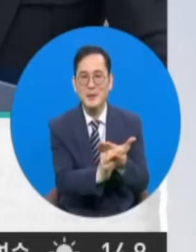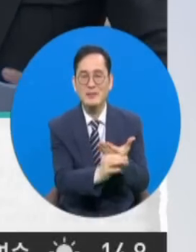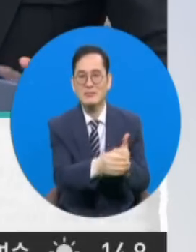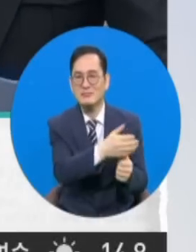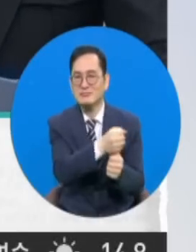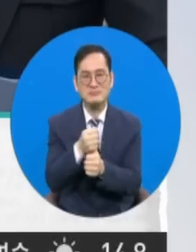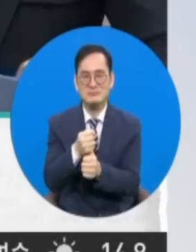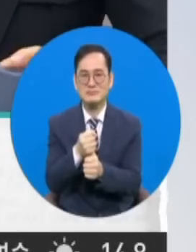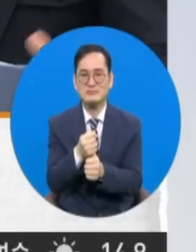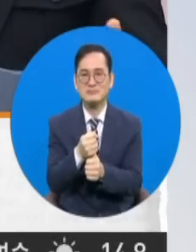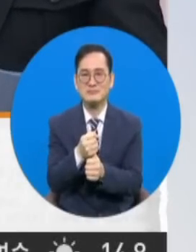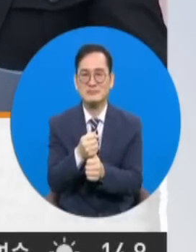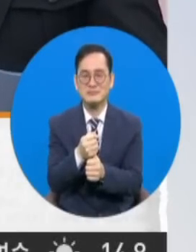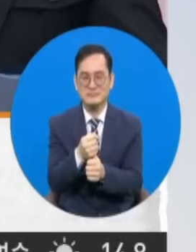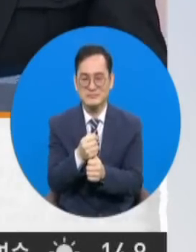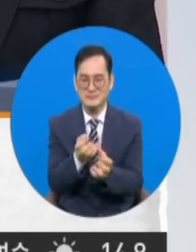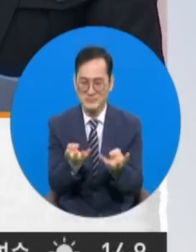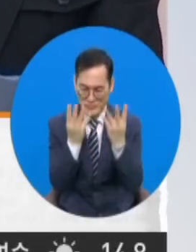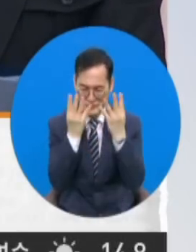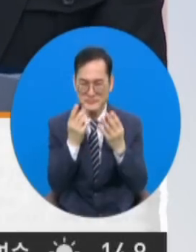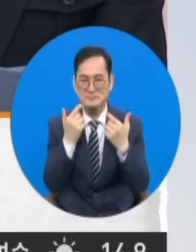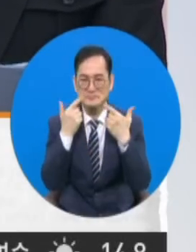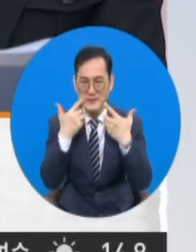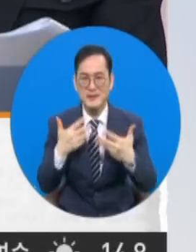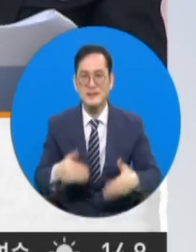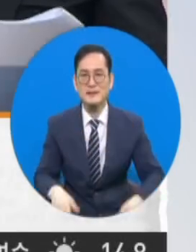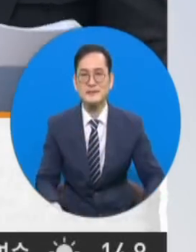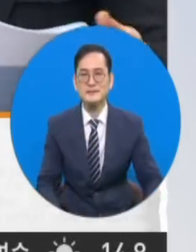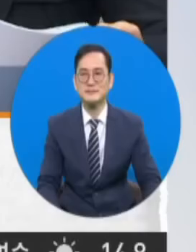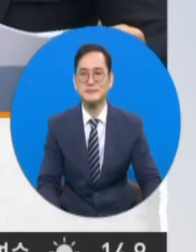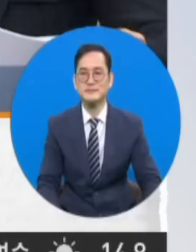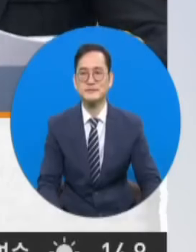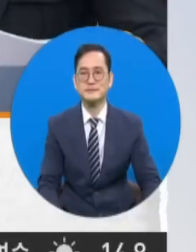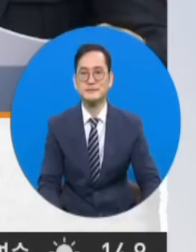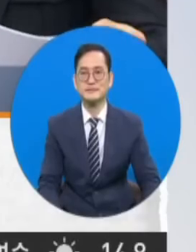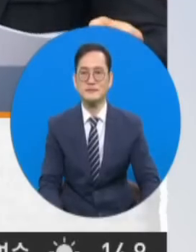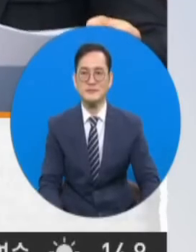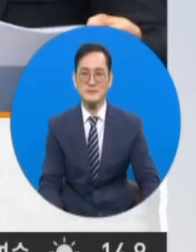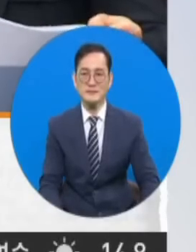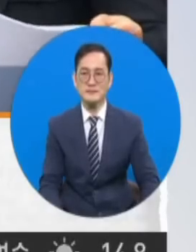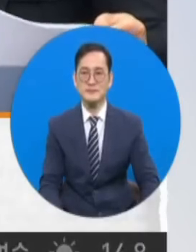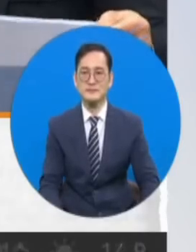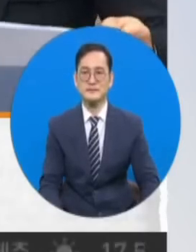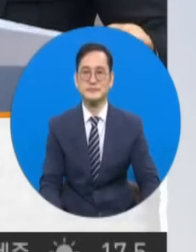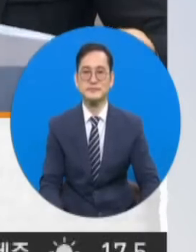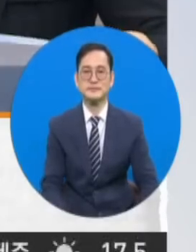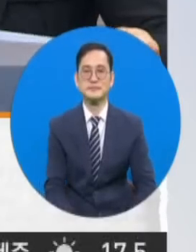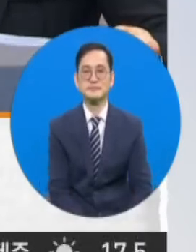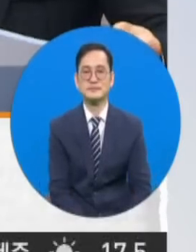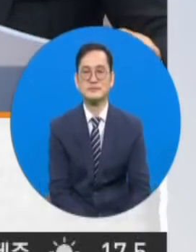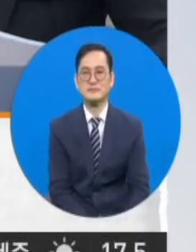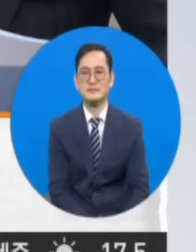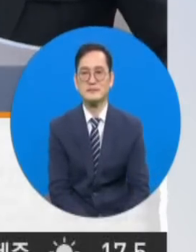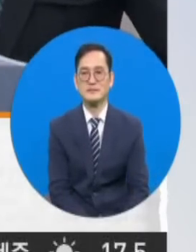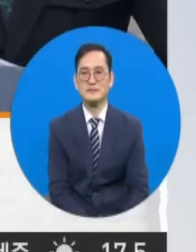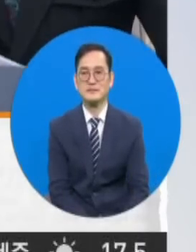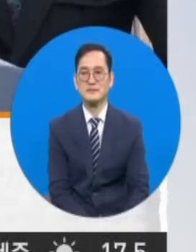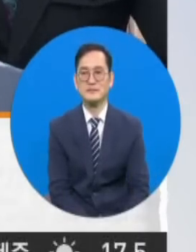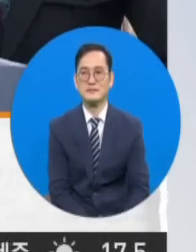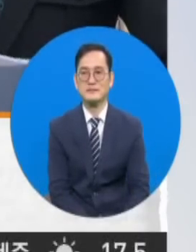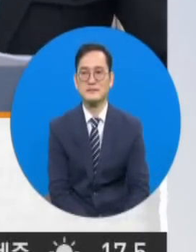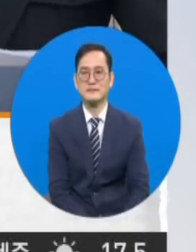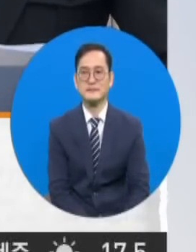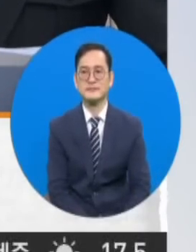소요일 대표의 역할이 크잖아요 그럼 성령님을 전 대표의 영장도 처음 걸 수밖에 없는 상황이기 때문에 그렇군요 굉장히